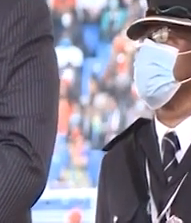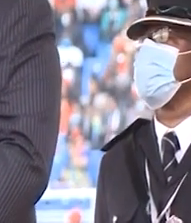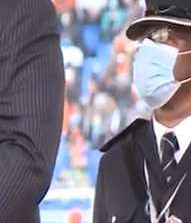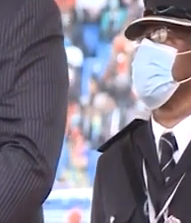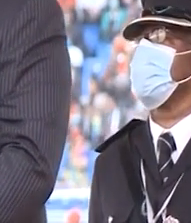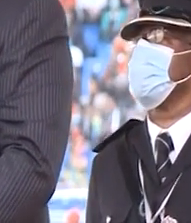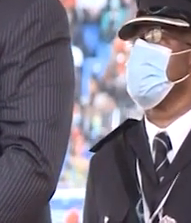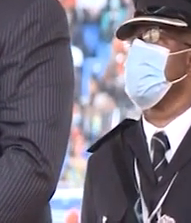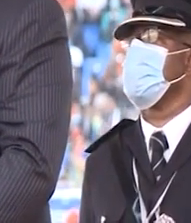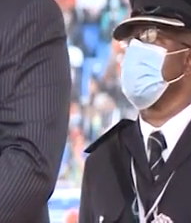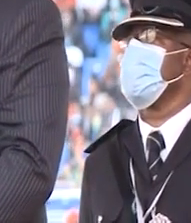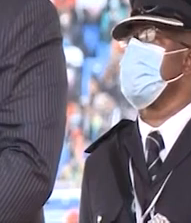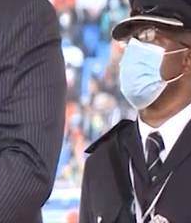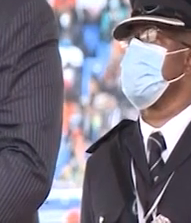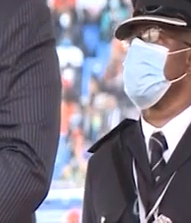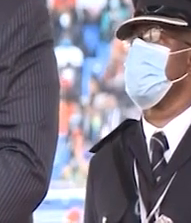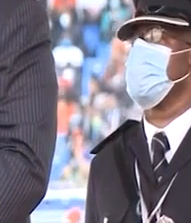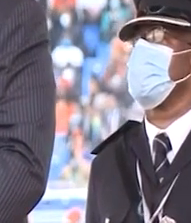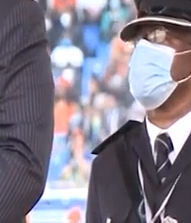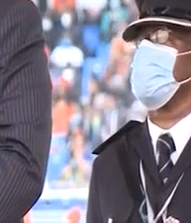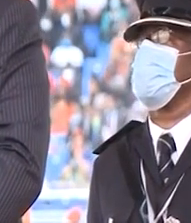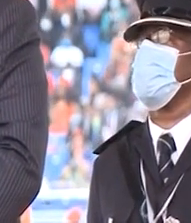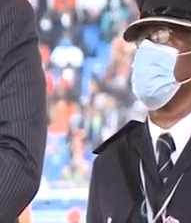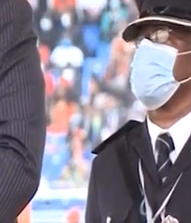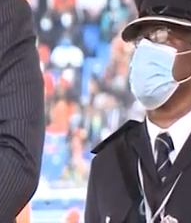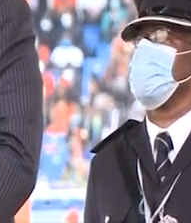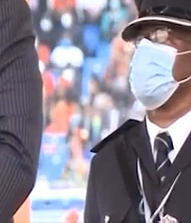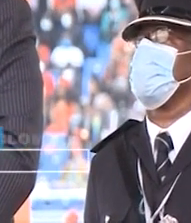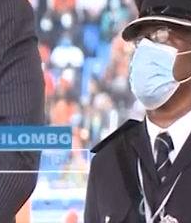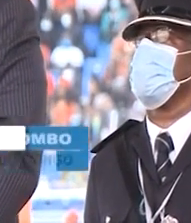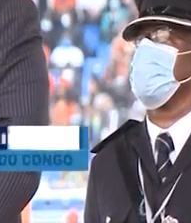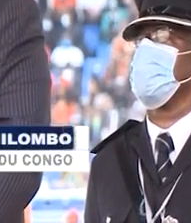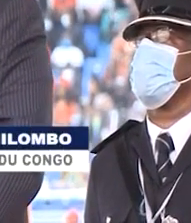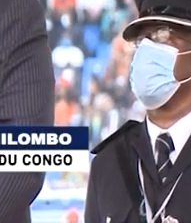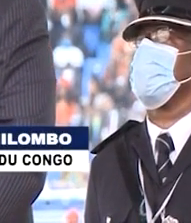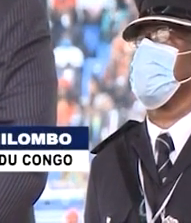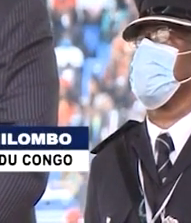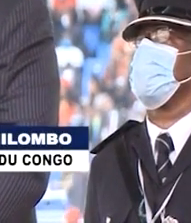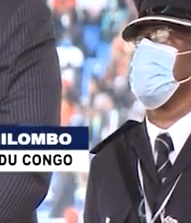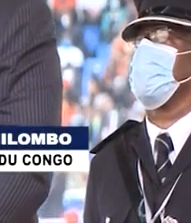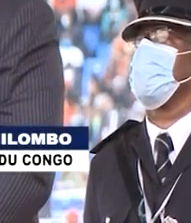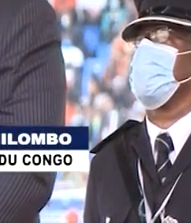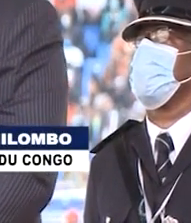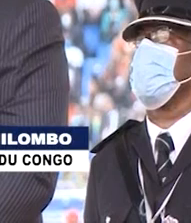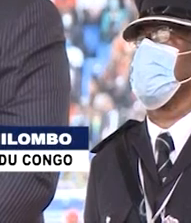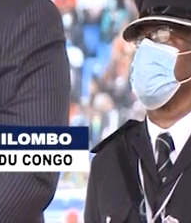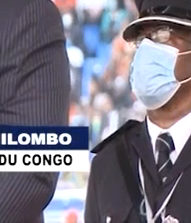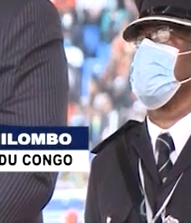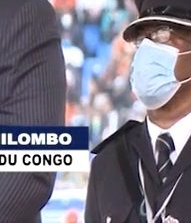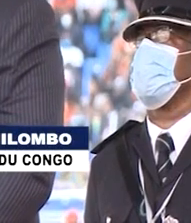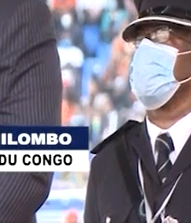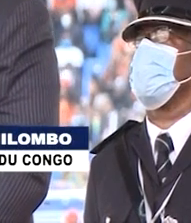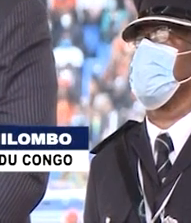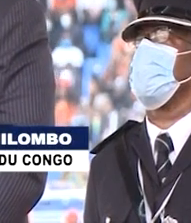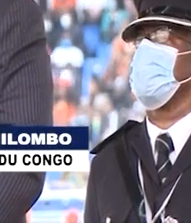Excellence Hakainde Hichilema, chers frères, je vous adresse mes vives et